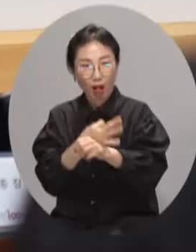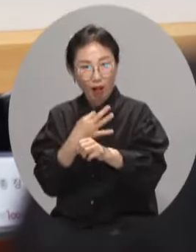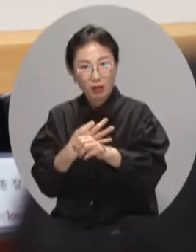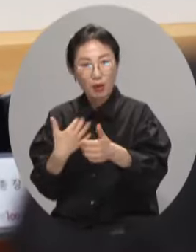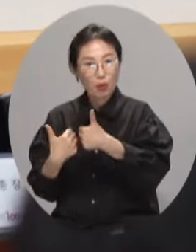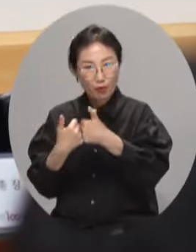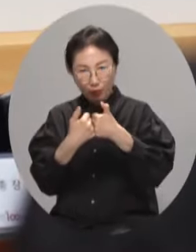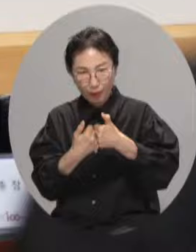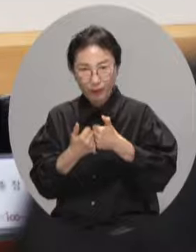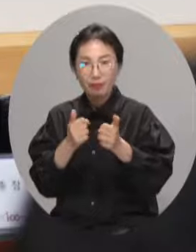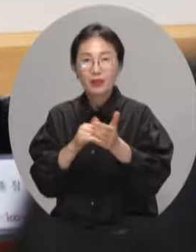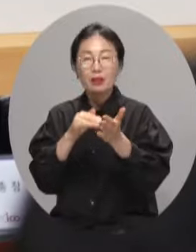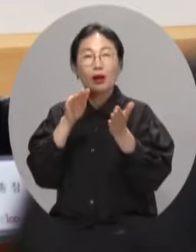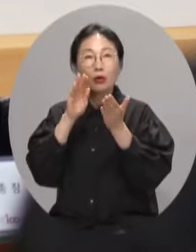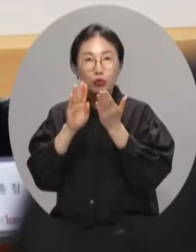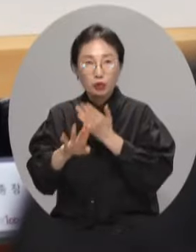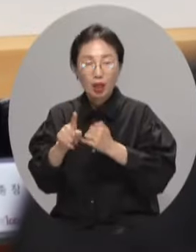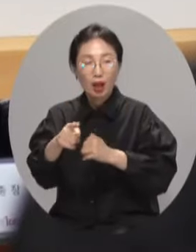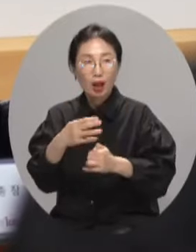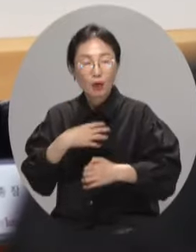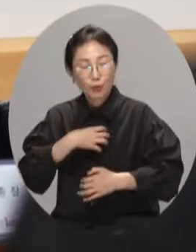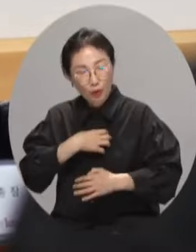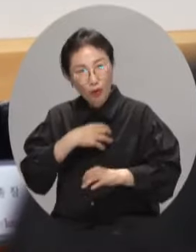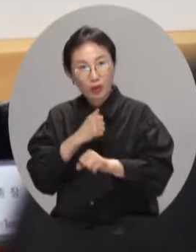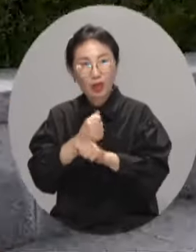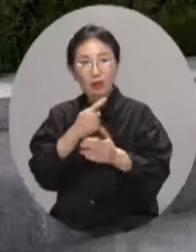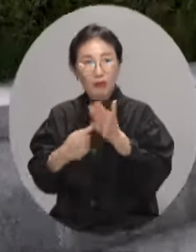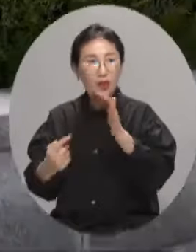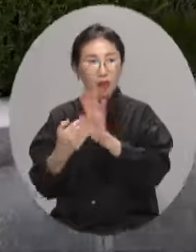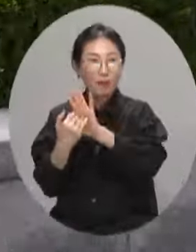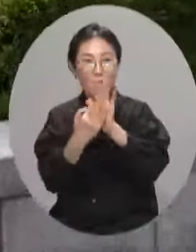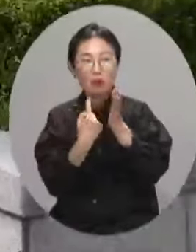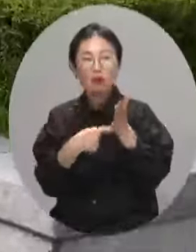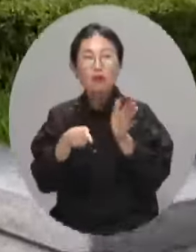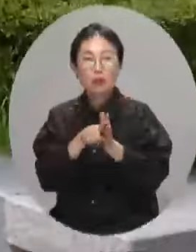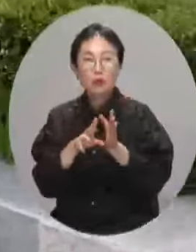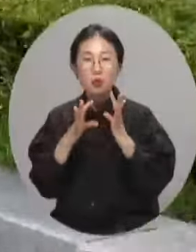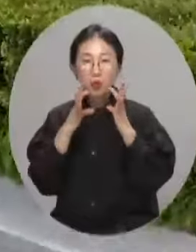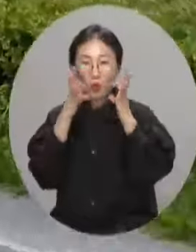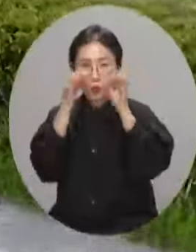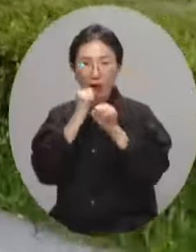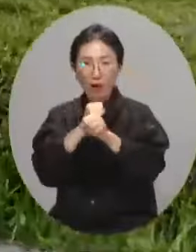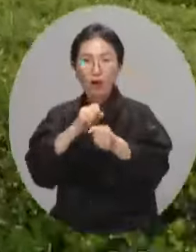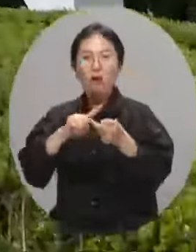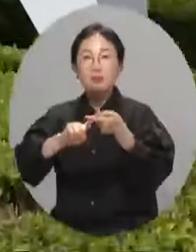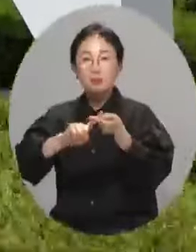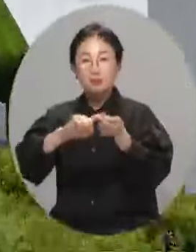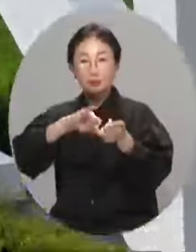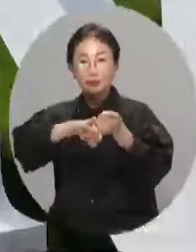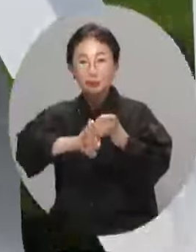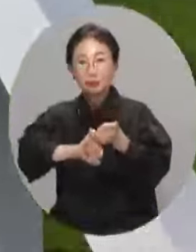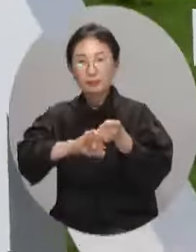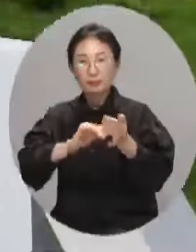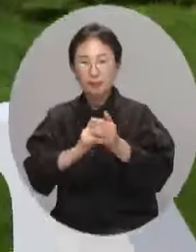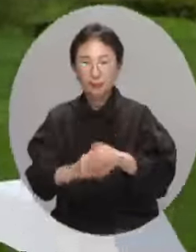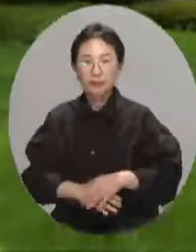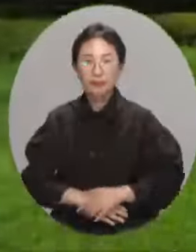수렴했으며 우려되는 피해 예방을 위해 최대한 노력하겠다고 밝혔습니다. MBC 뉴스 이종휴입니다.